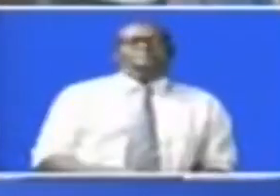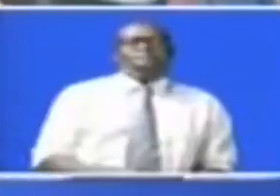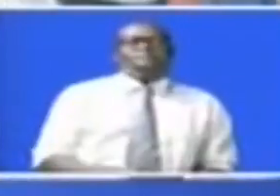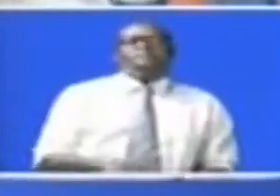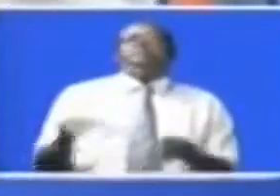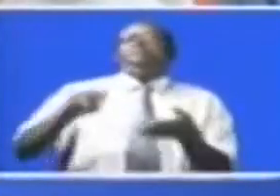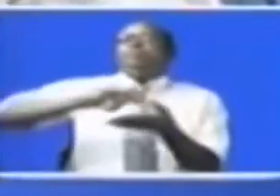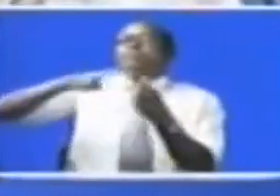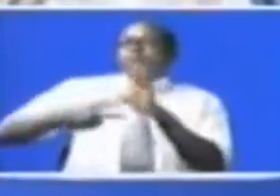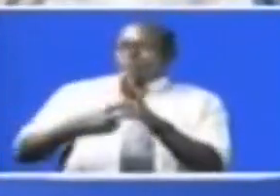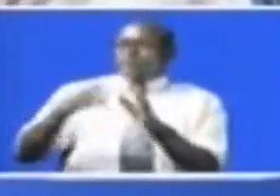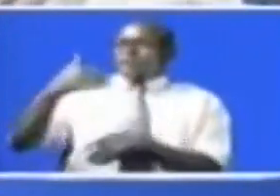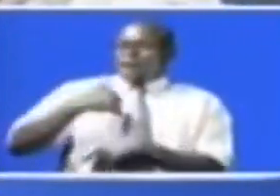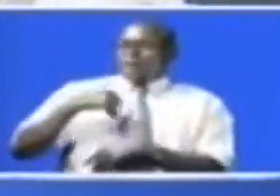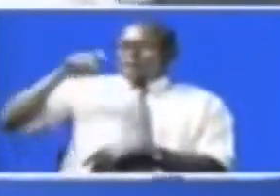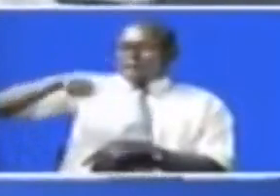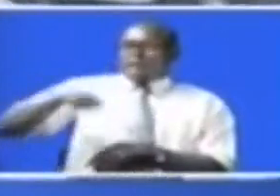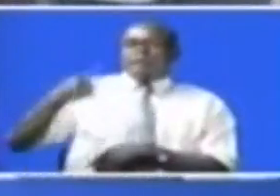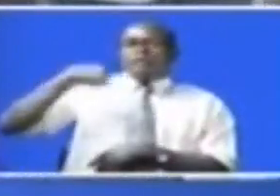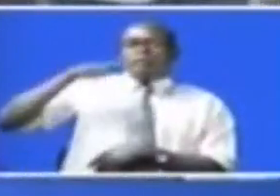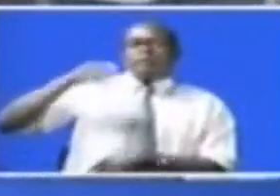Eco projects, which I want to mention today.